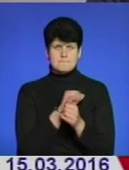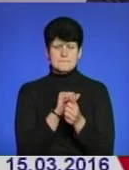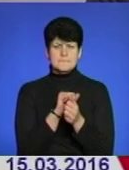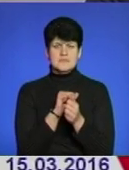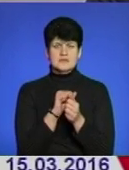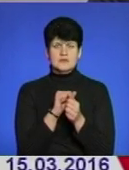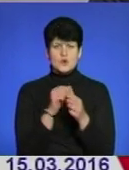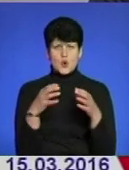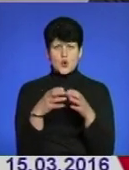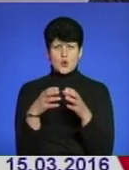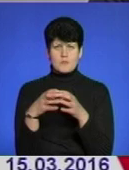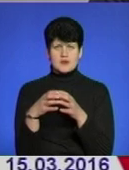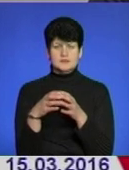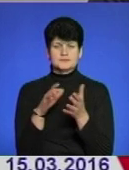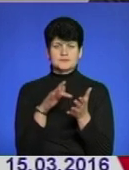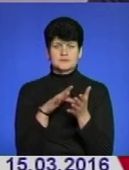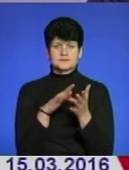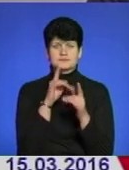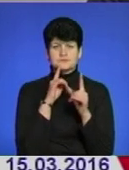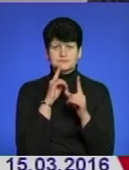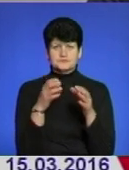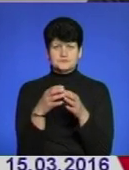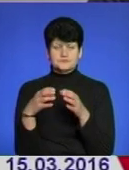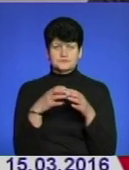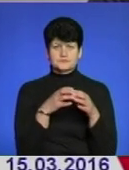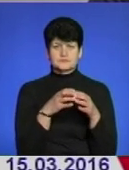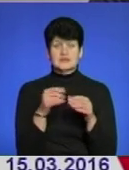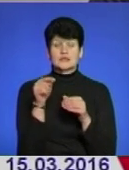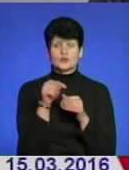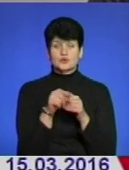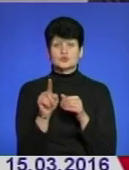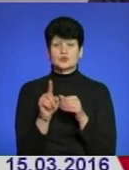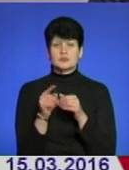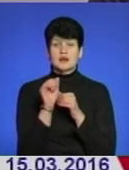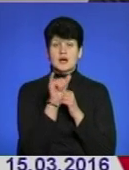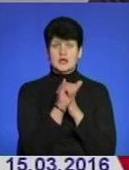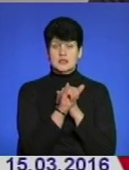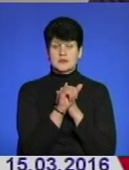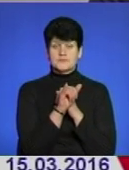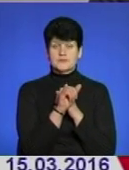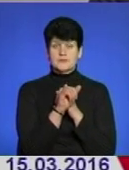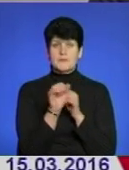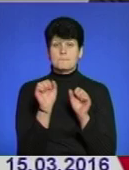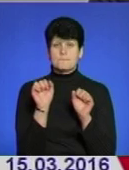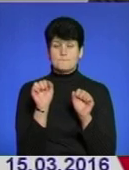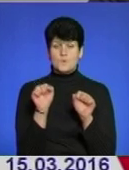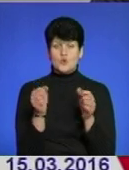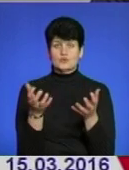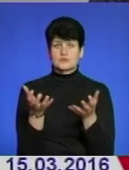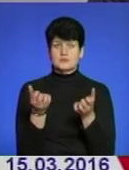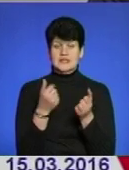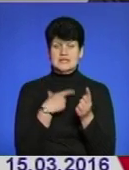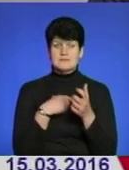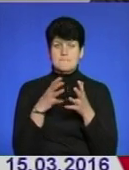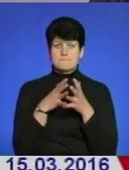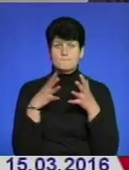укрепить громады или муниципалитеты, как мы называем их данные, для того, чтобы они могут брать на себя